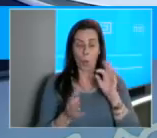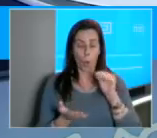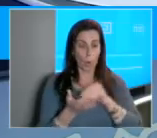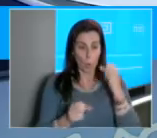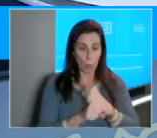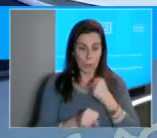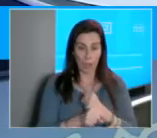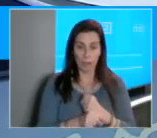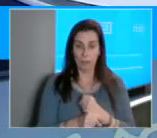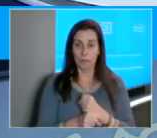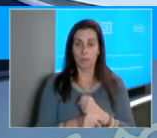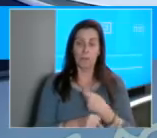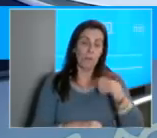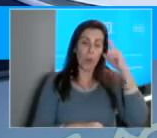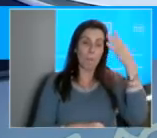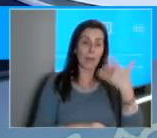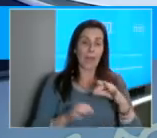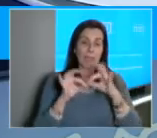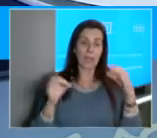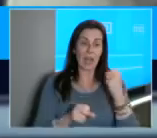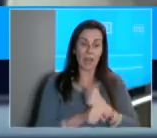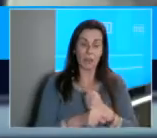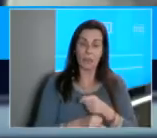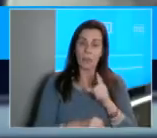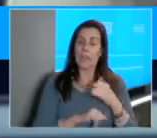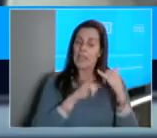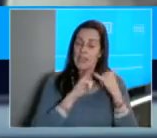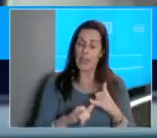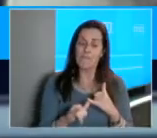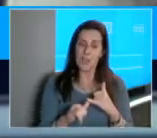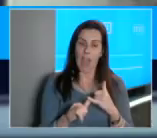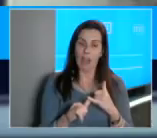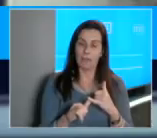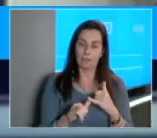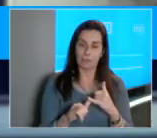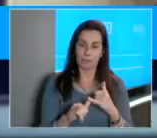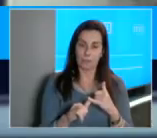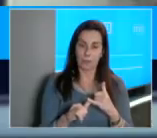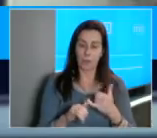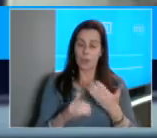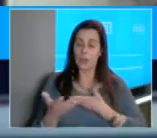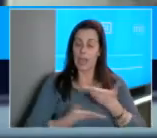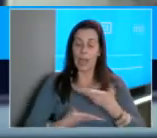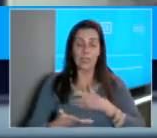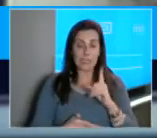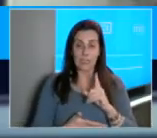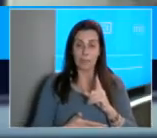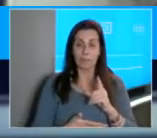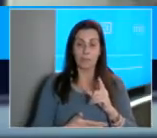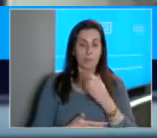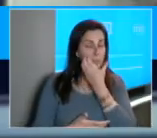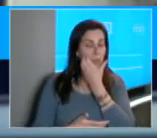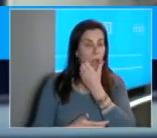בפועל, ואיננו יודעים מתי היא תתחיל להתממש, הכניסה לתוך השיח של יחסי החוץ, לתוך השיח